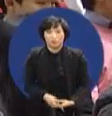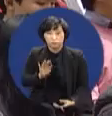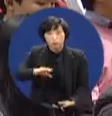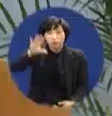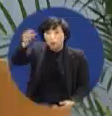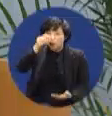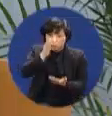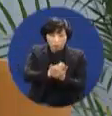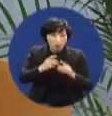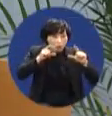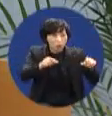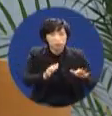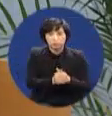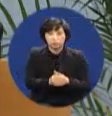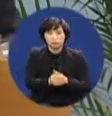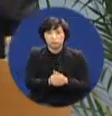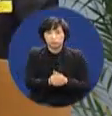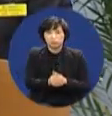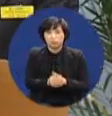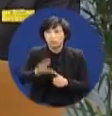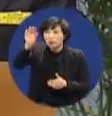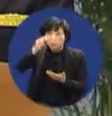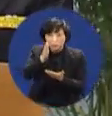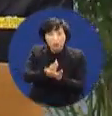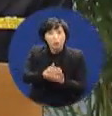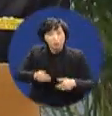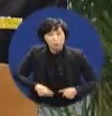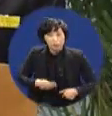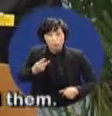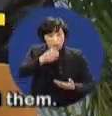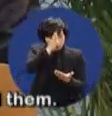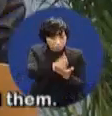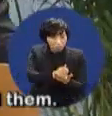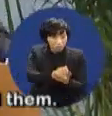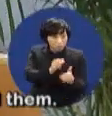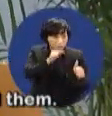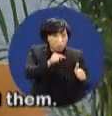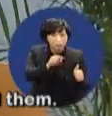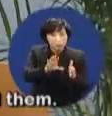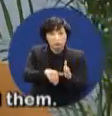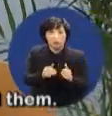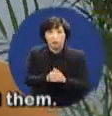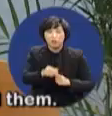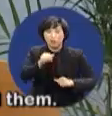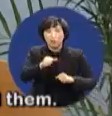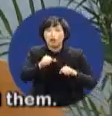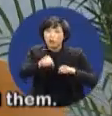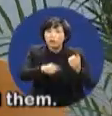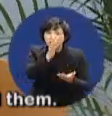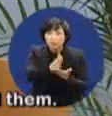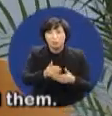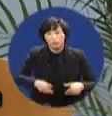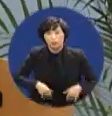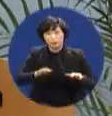먹지 말라면 먹지 말고 하지 말라면 하지 말아야지. 근데 어쩌면 이렇게 우리는 하지